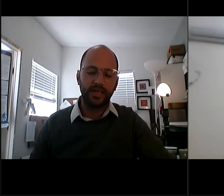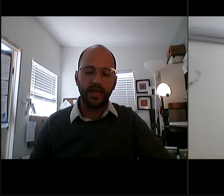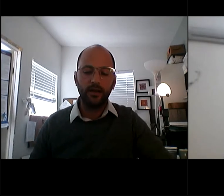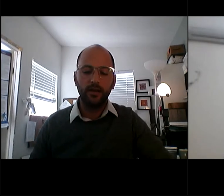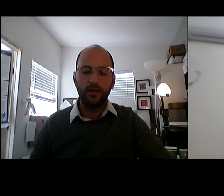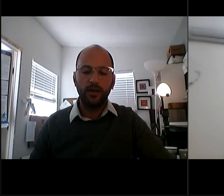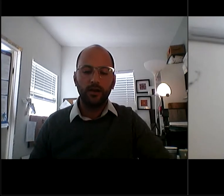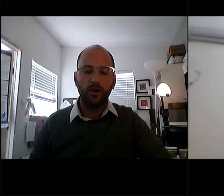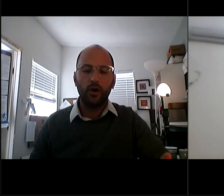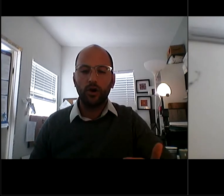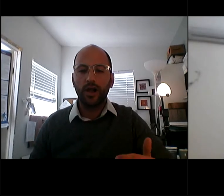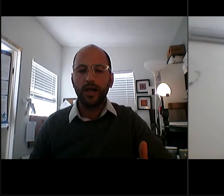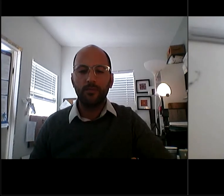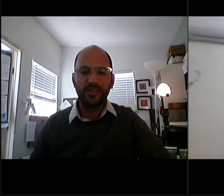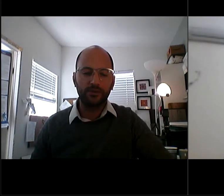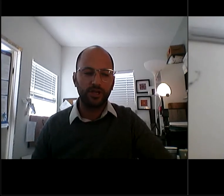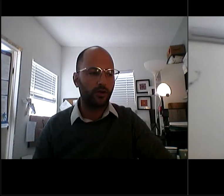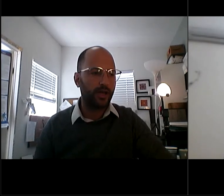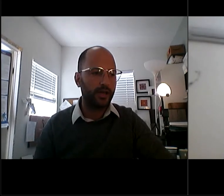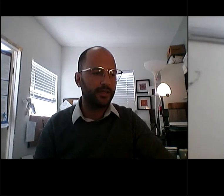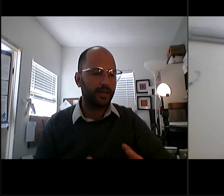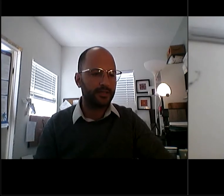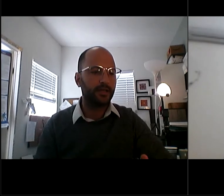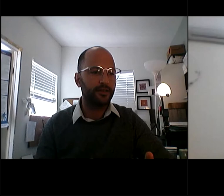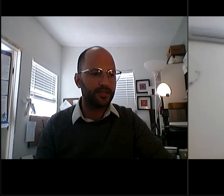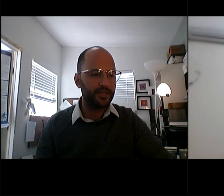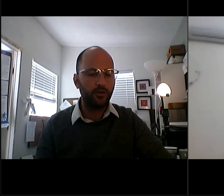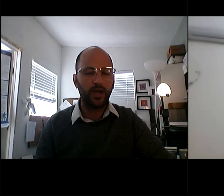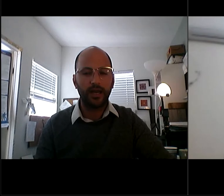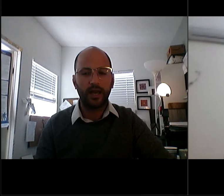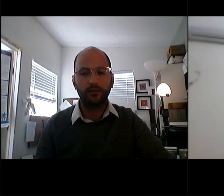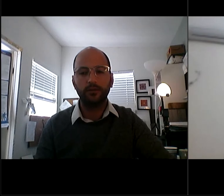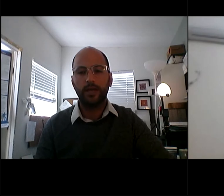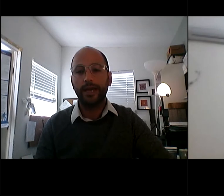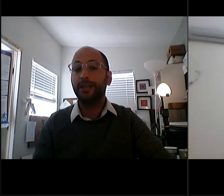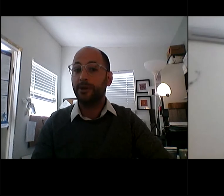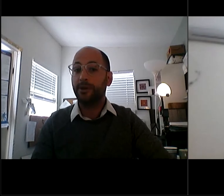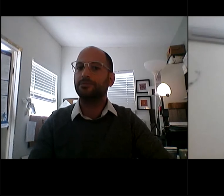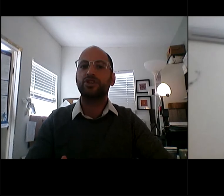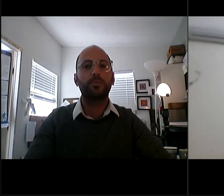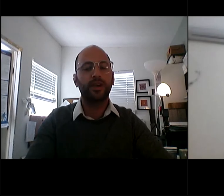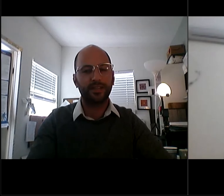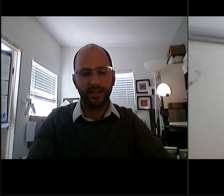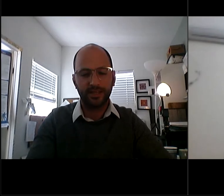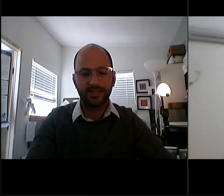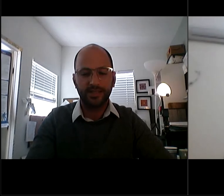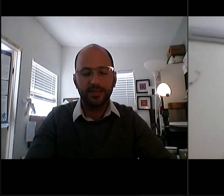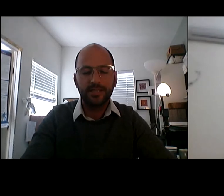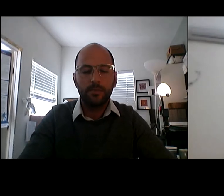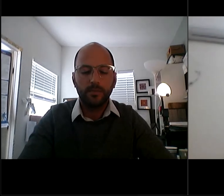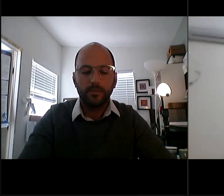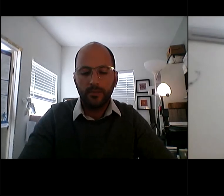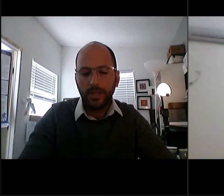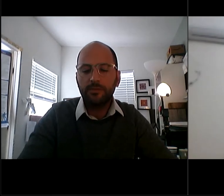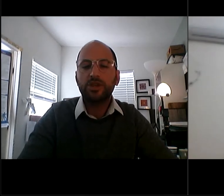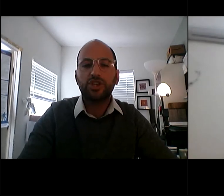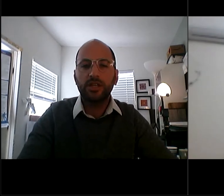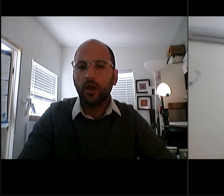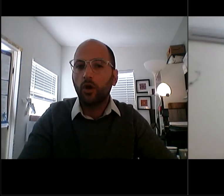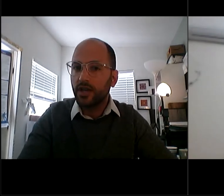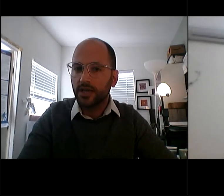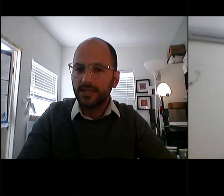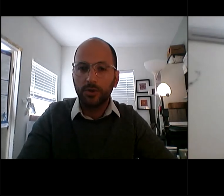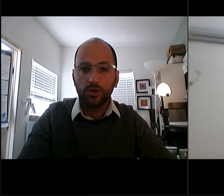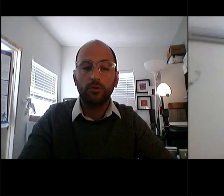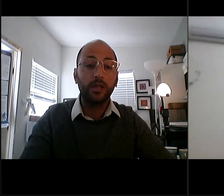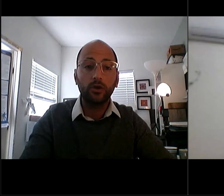וכמובן שאנחנו נסתכל לא רק אלמנטים של אוקיי, קניתי, החזקתי וזהו, אלא איך אני בעצם משפר את הנכס. כי זה, אם